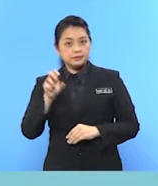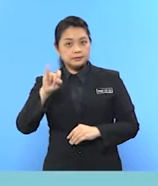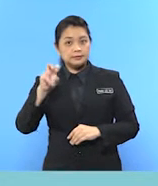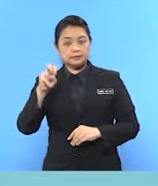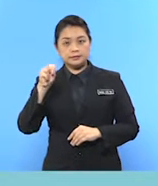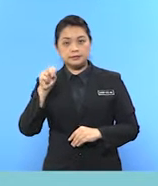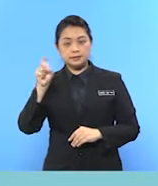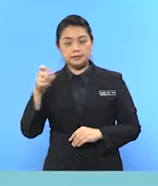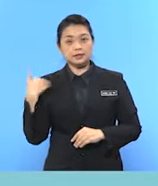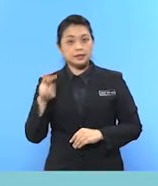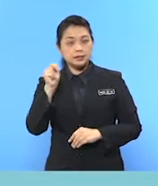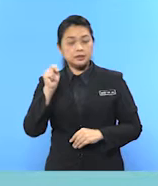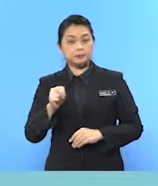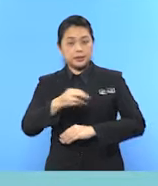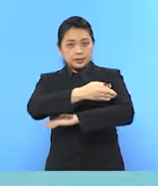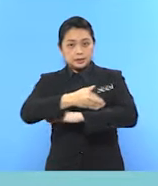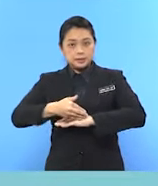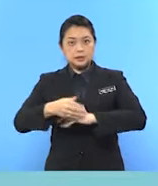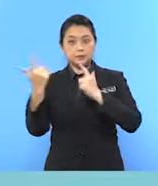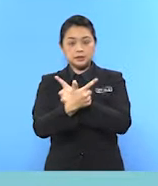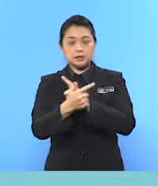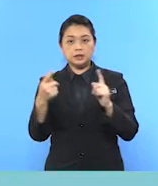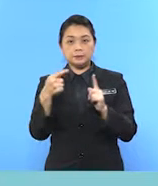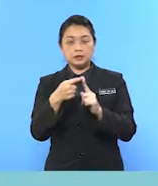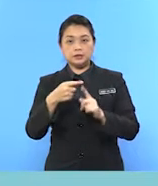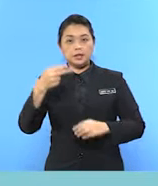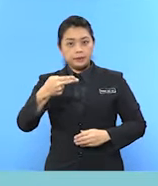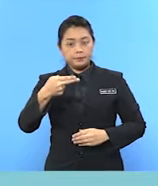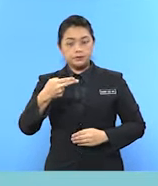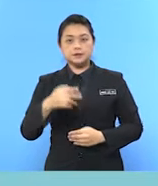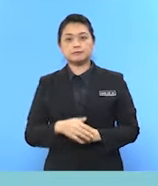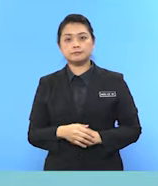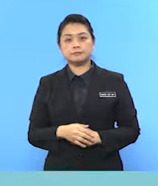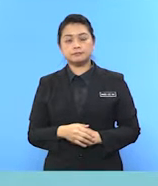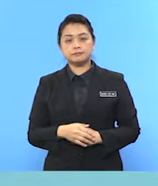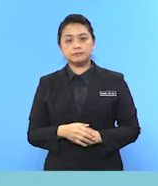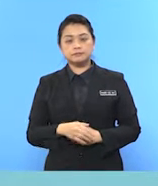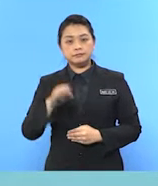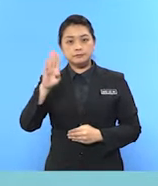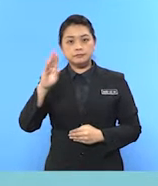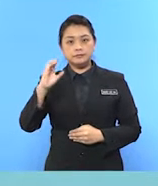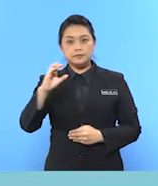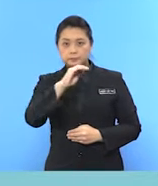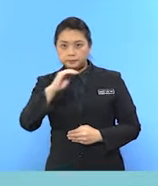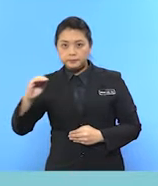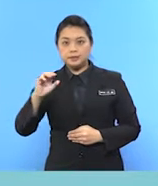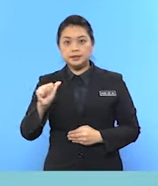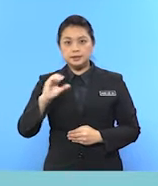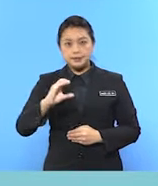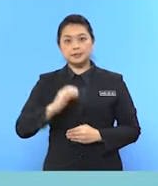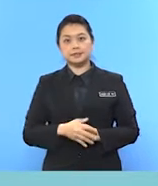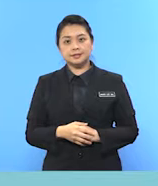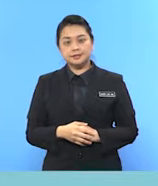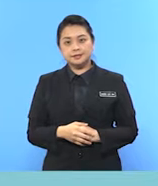Sin X ialah nisbah sisi bertentangan kepada hipotenus, iaitu BC per